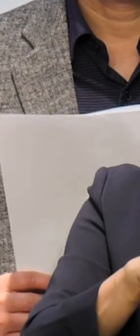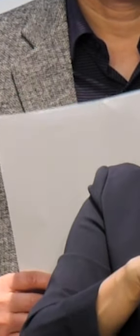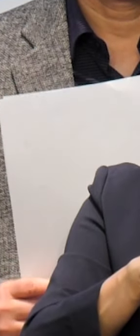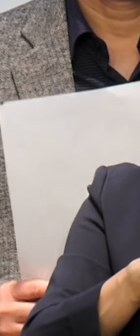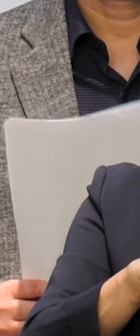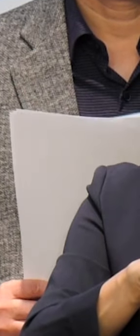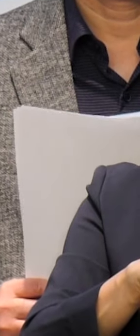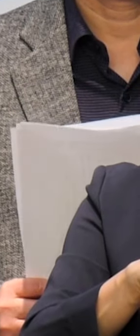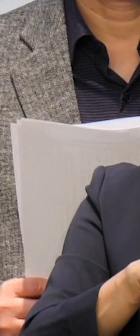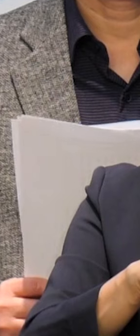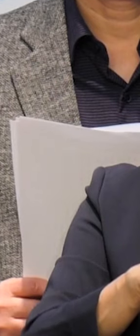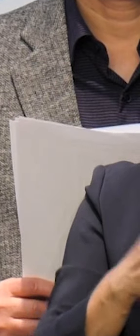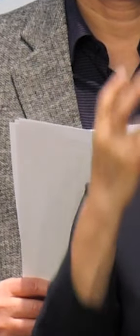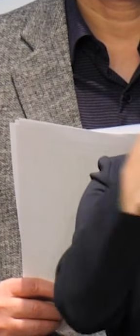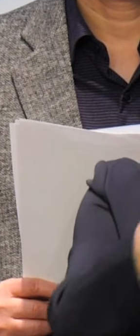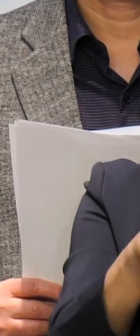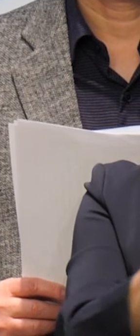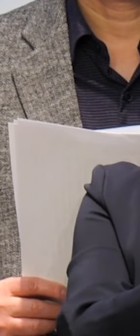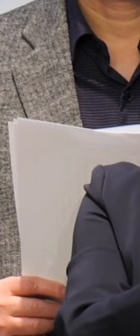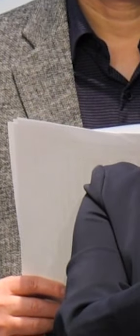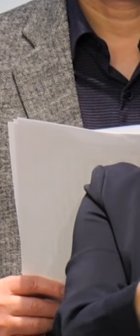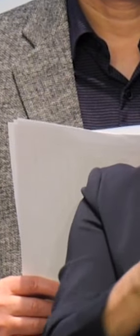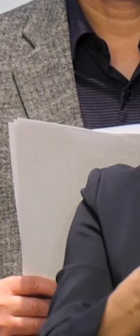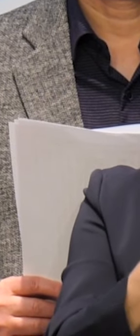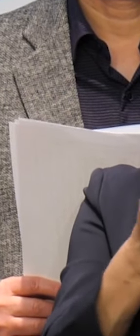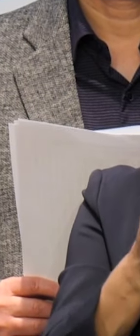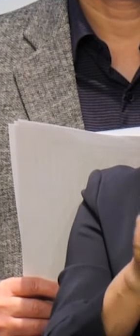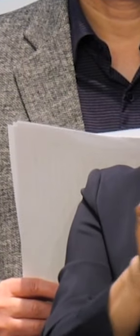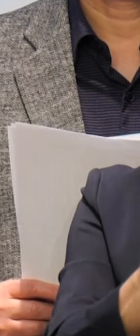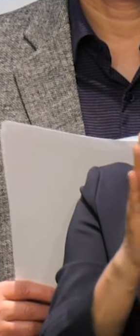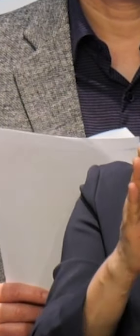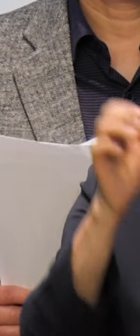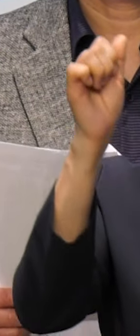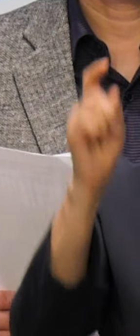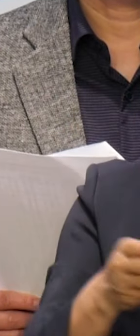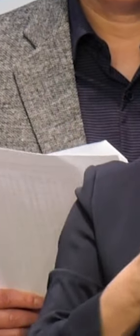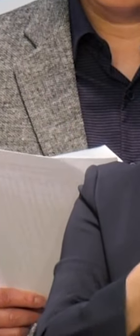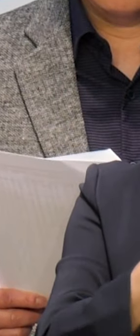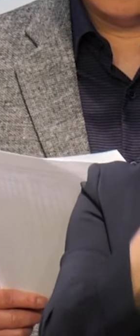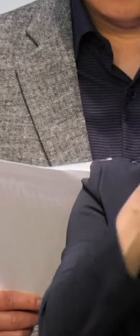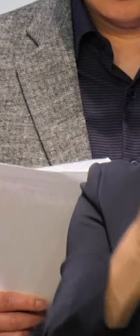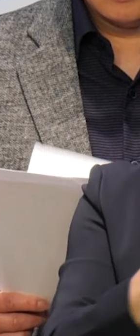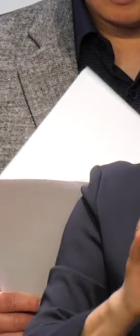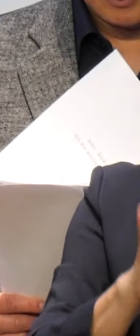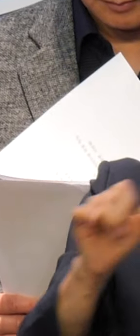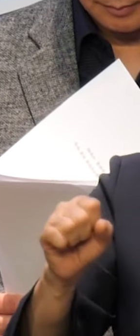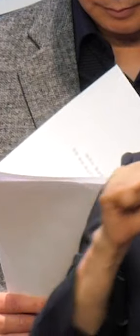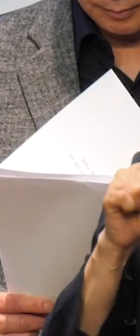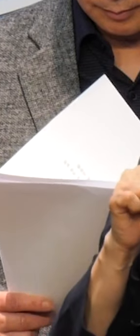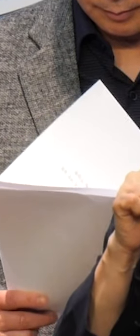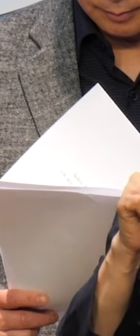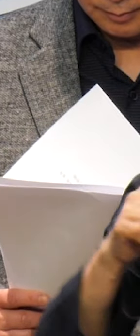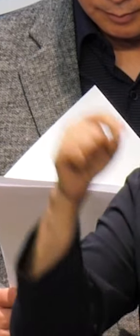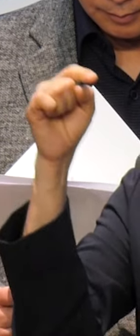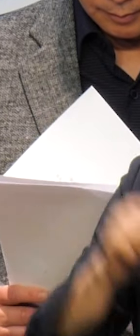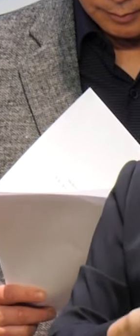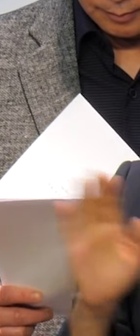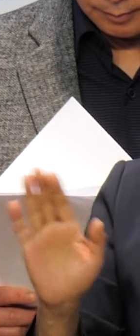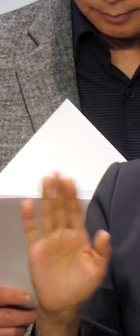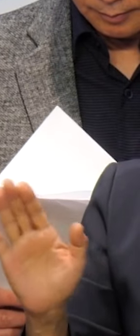농업회의소법 등의 심사를 위해 회의 개최를 수차례 요구하였으나 국민의힘은